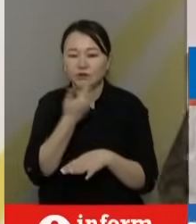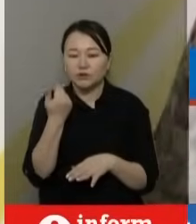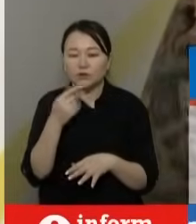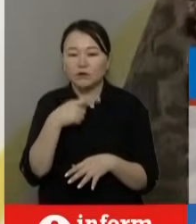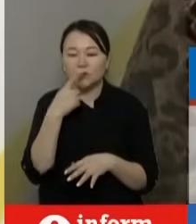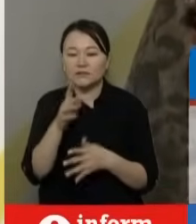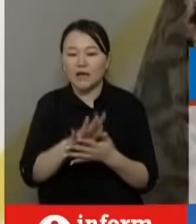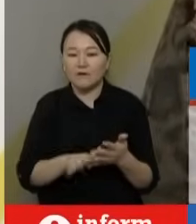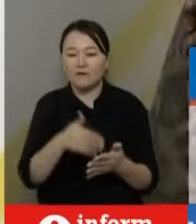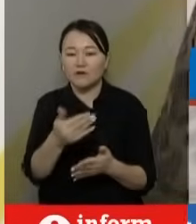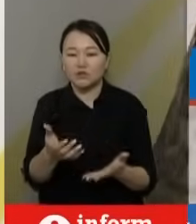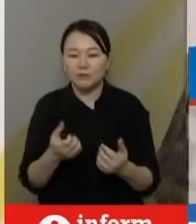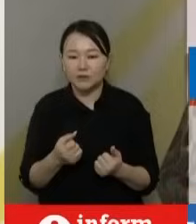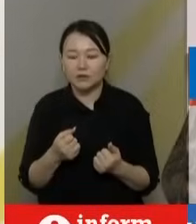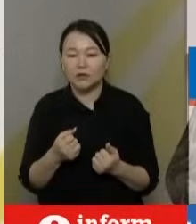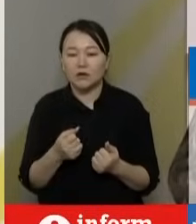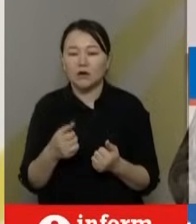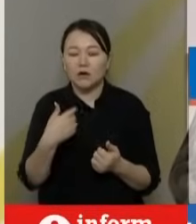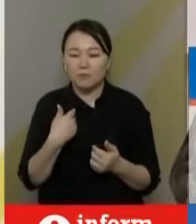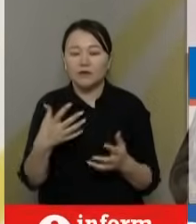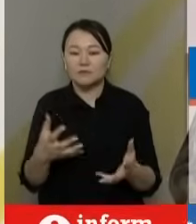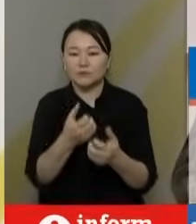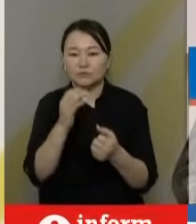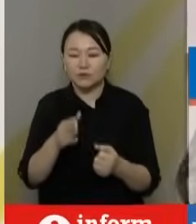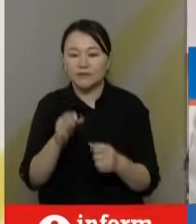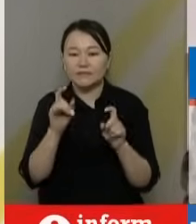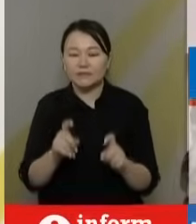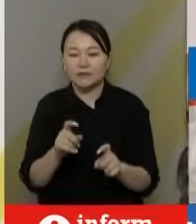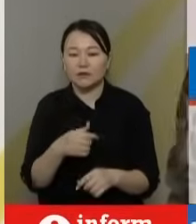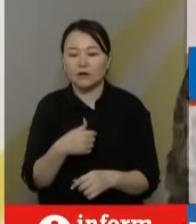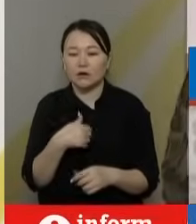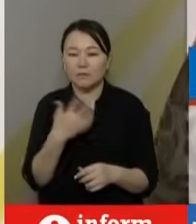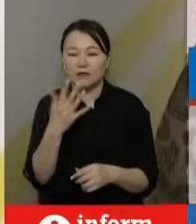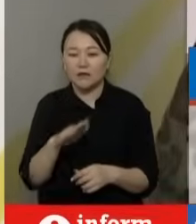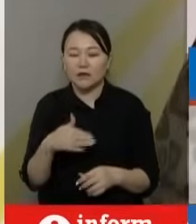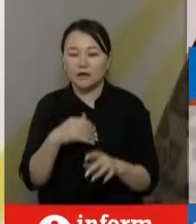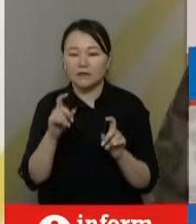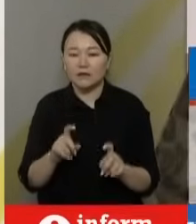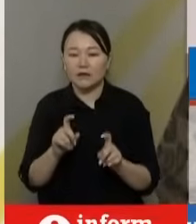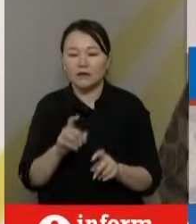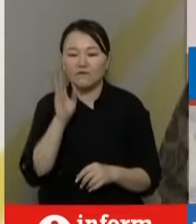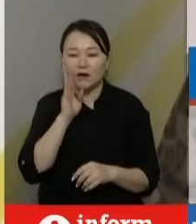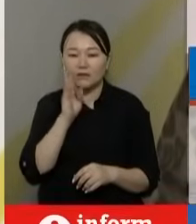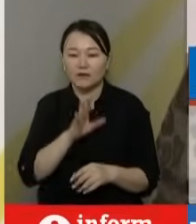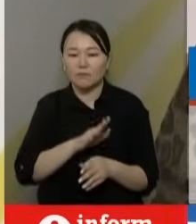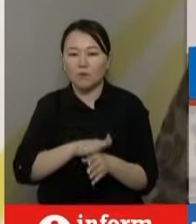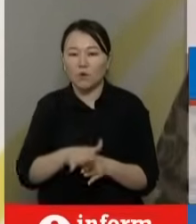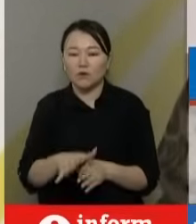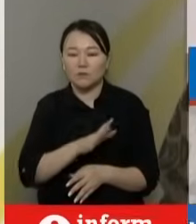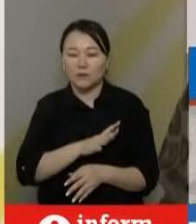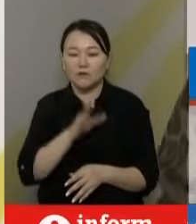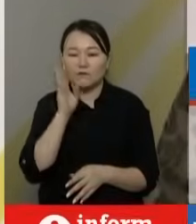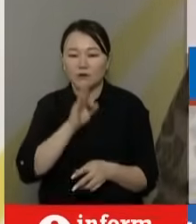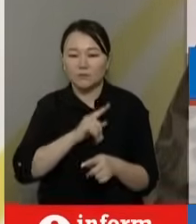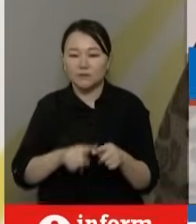Говорит, заявление ваше принято. Мы вас вытащим, сидите. А я с 5 детьми сидела в воде. Вода откуда?